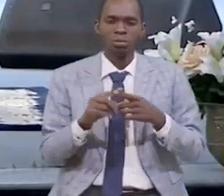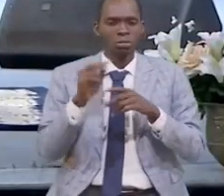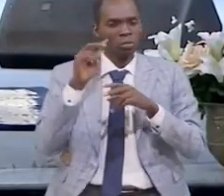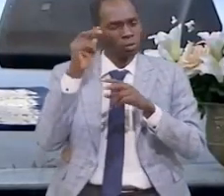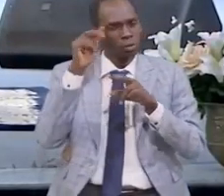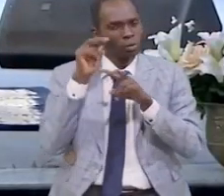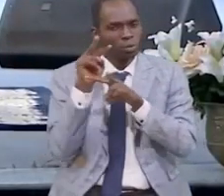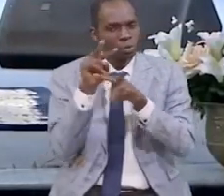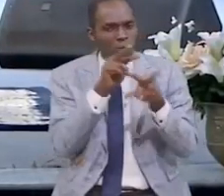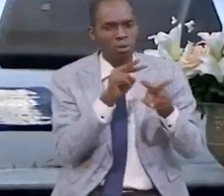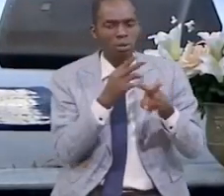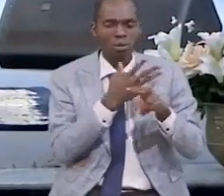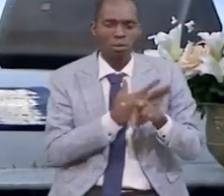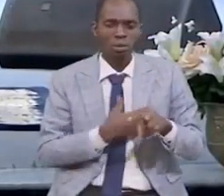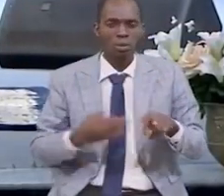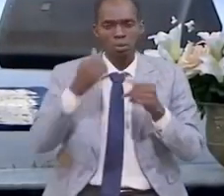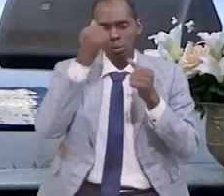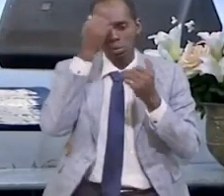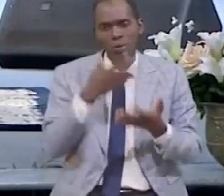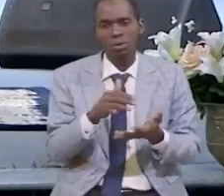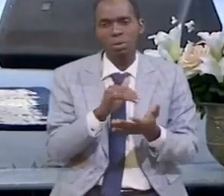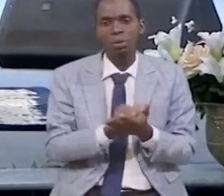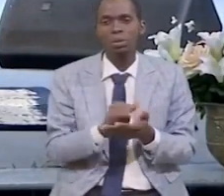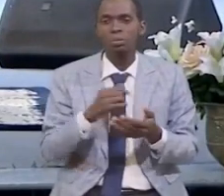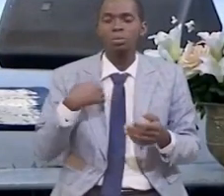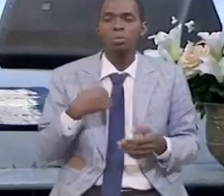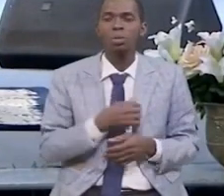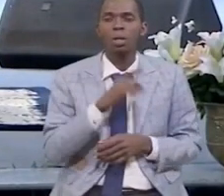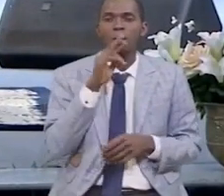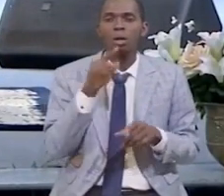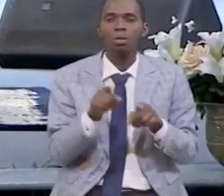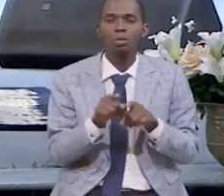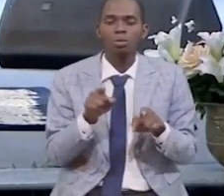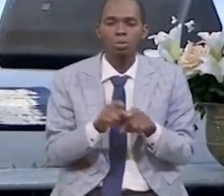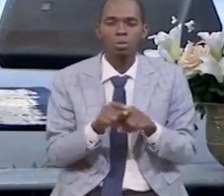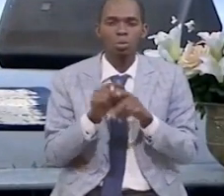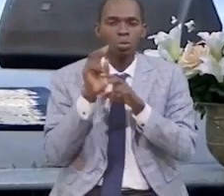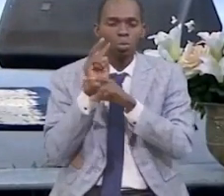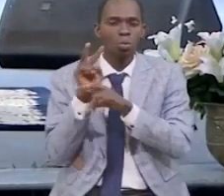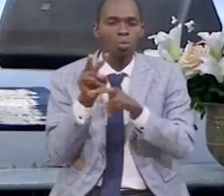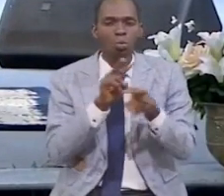మనము దానిని గమనించుకుంటూ ఉండాలి. Also watching on